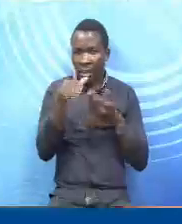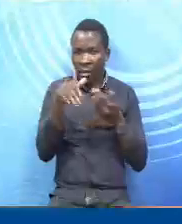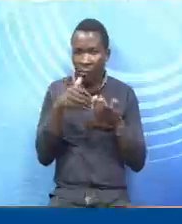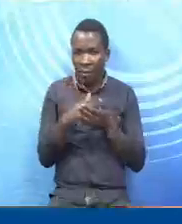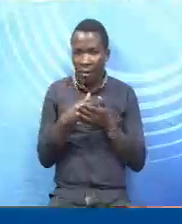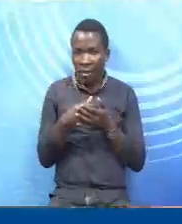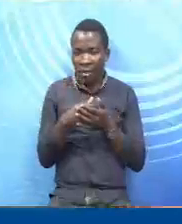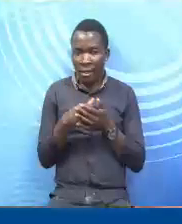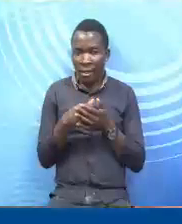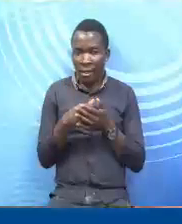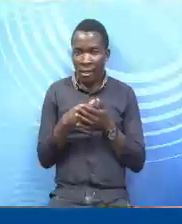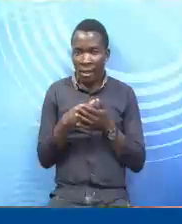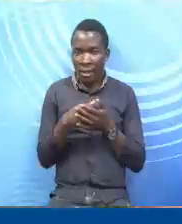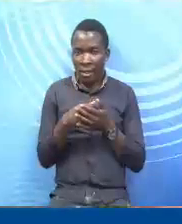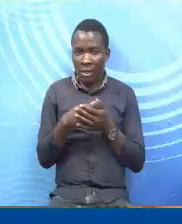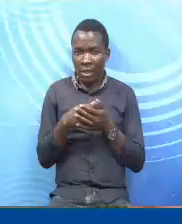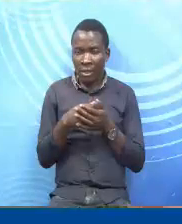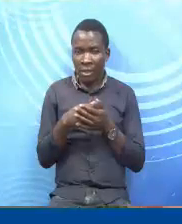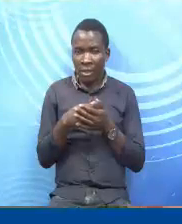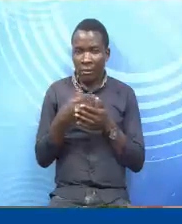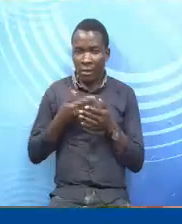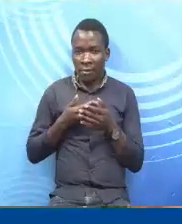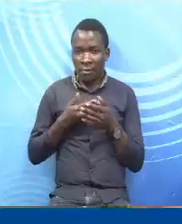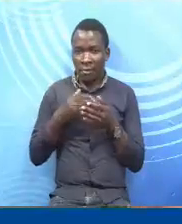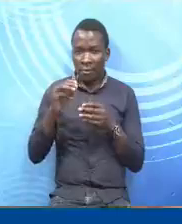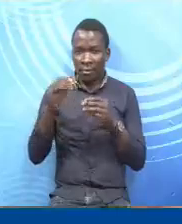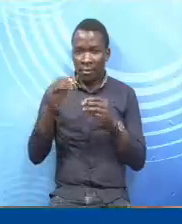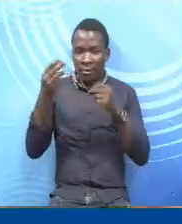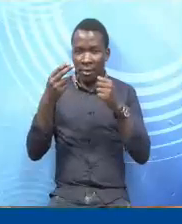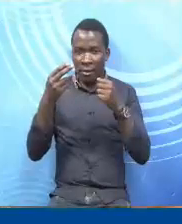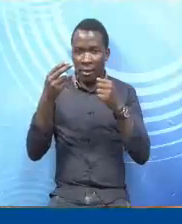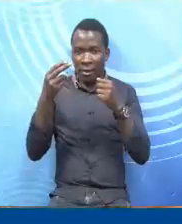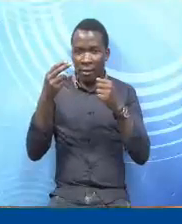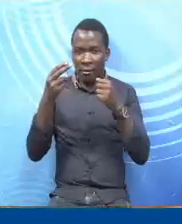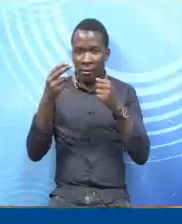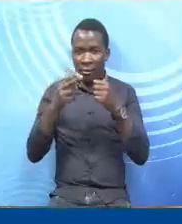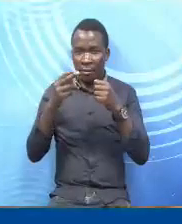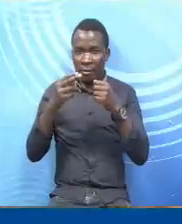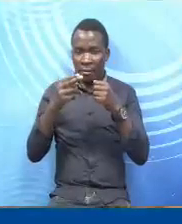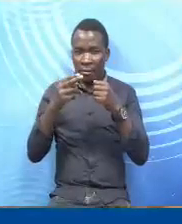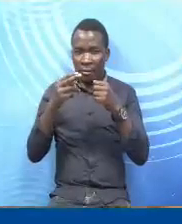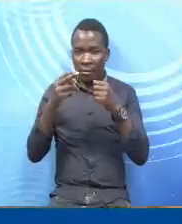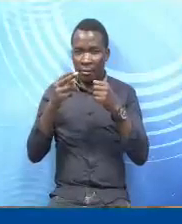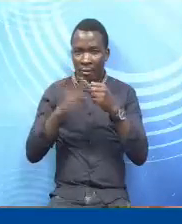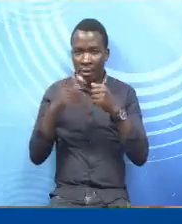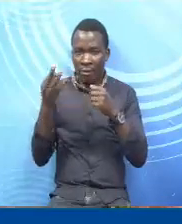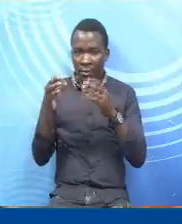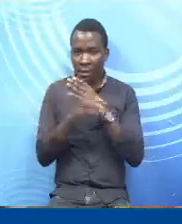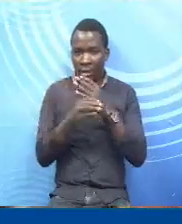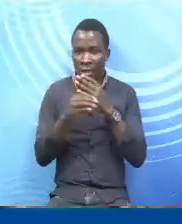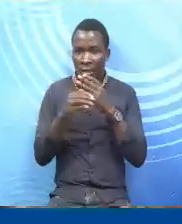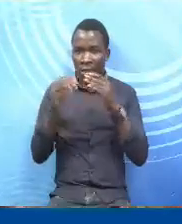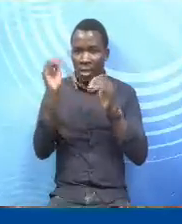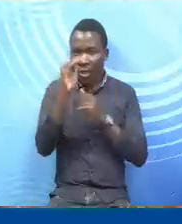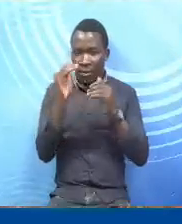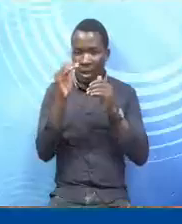73 kuri buri kagari izo nazo zizadufasha muri iki gikorwa kuko babajyanama b'ubuzima bacu bari ku rwego rw'akagari ni